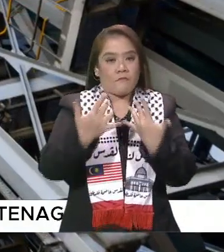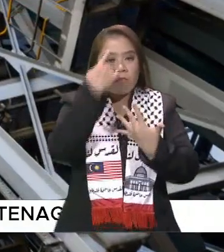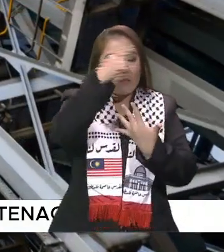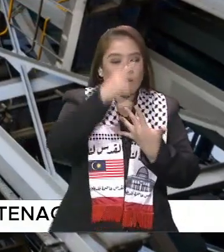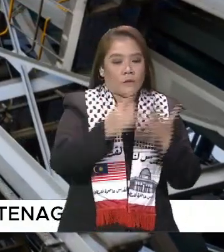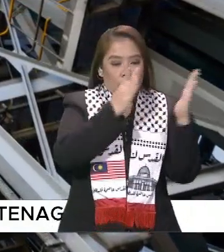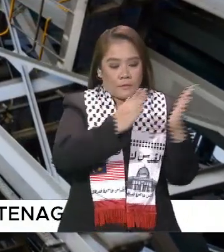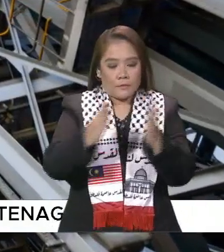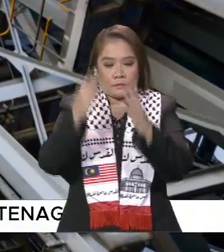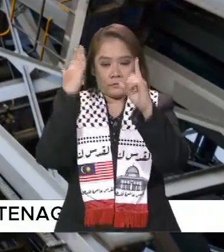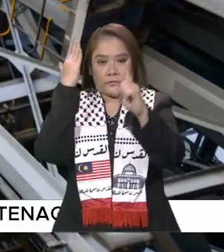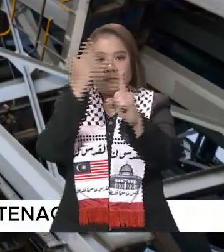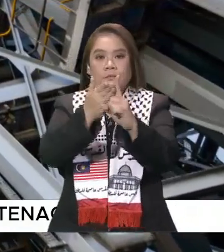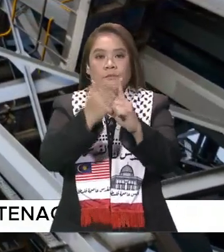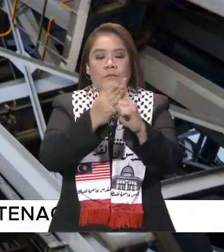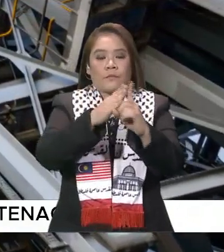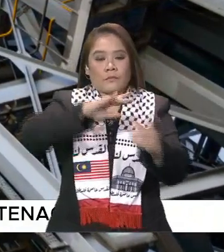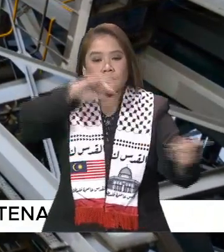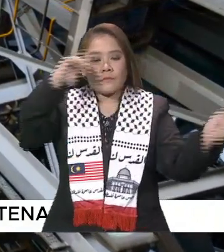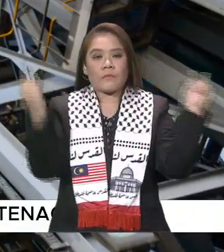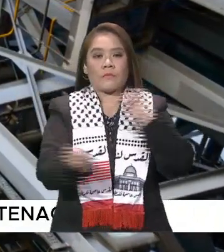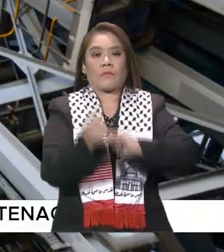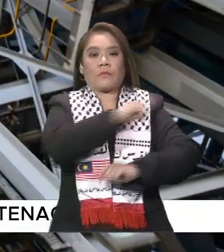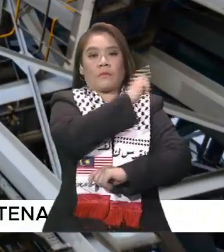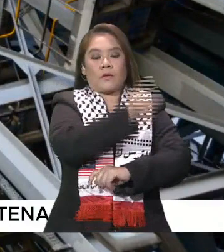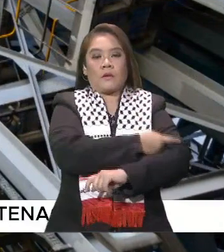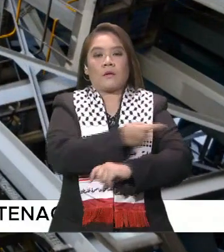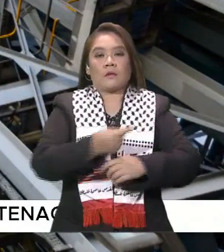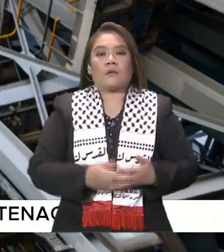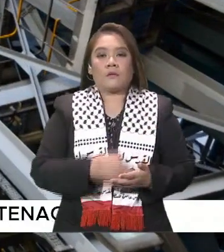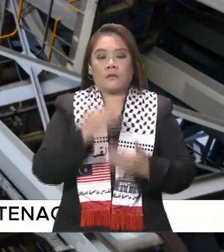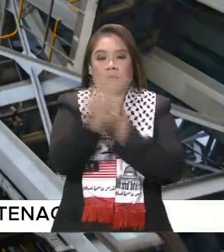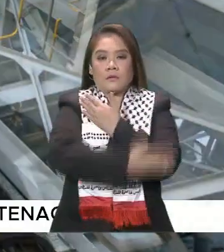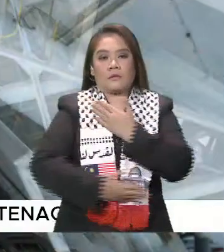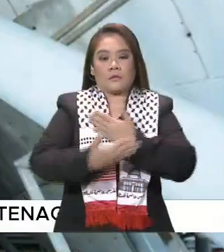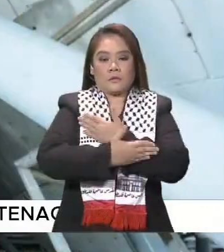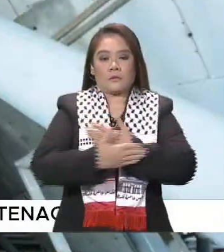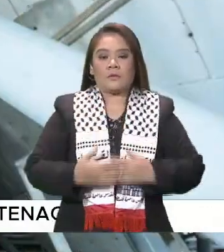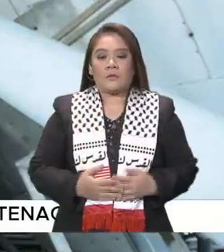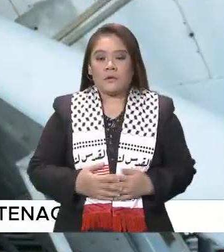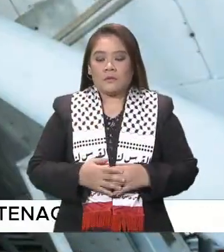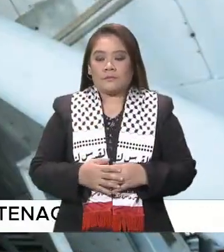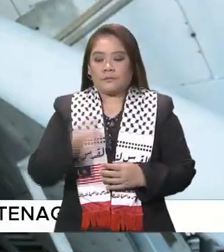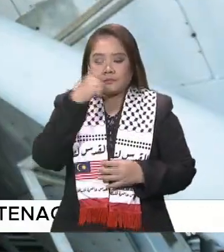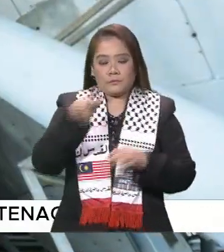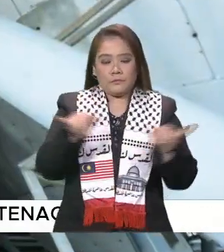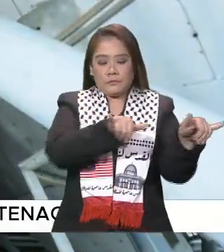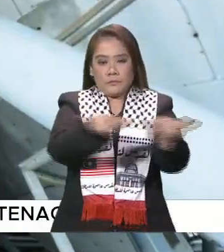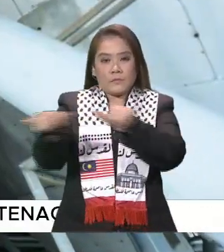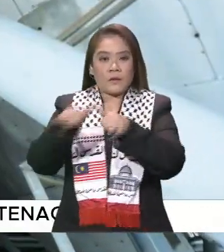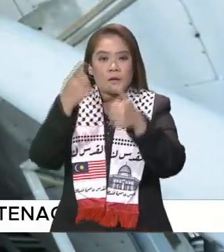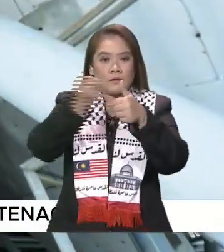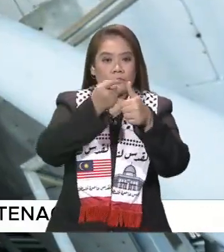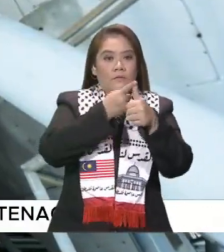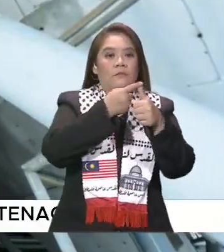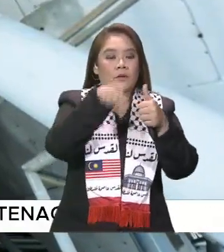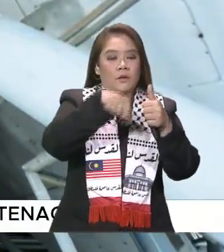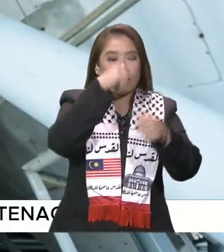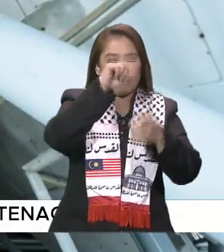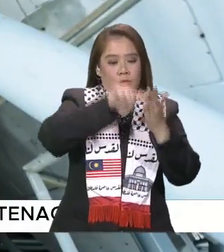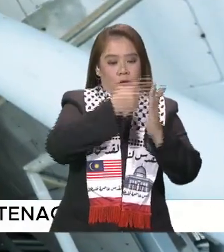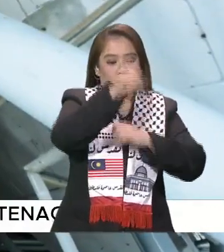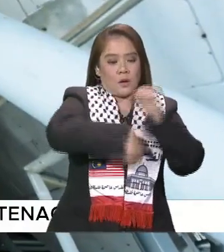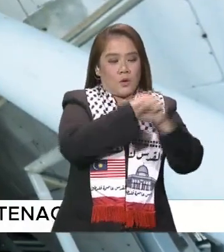Pelan Hala 7 Peralihan Tenaga Negara atau NETR. Fasa penyelarasan pertama akan bermula pada